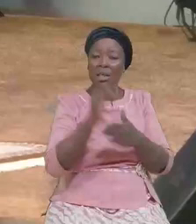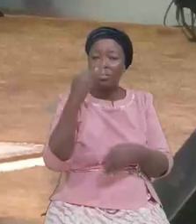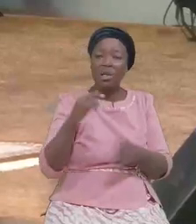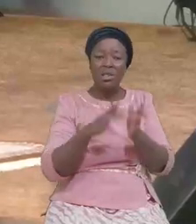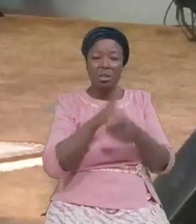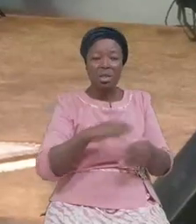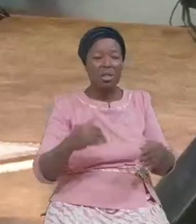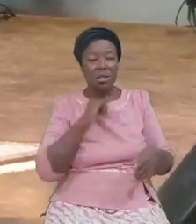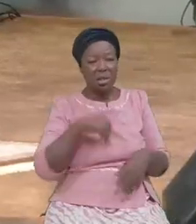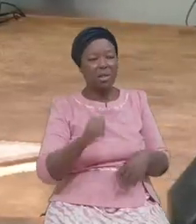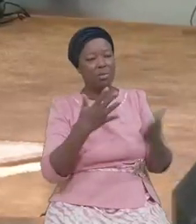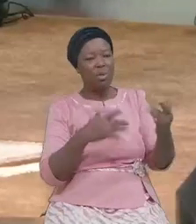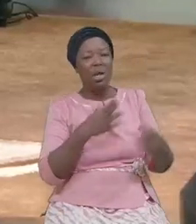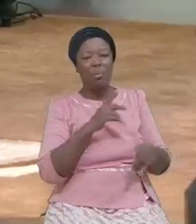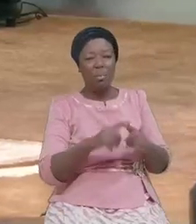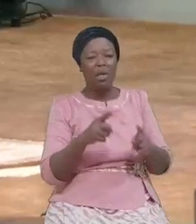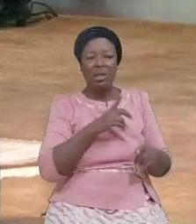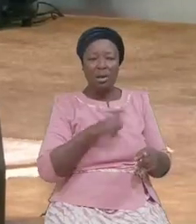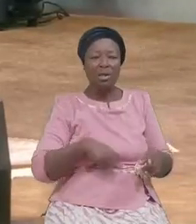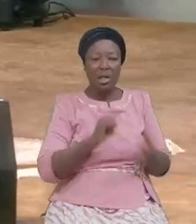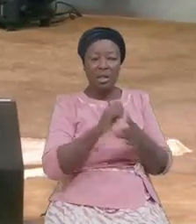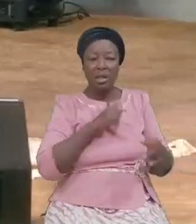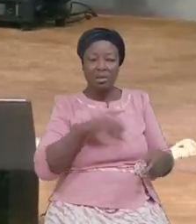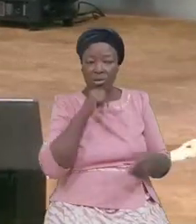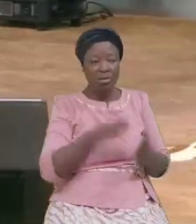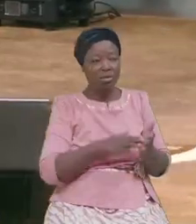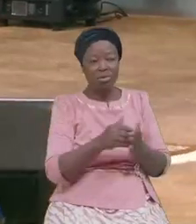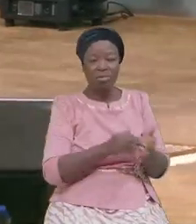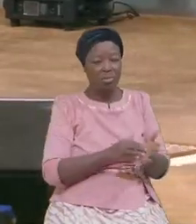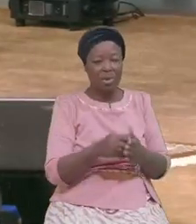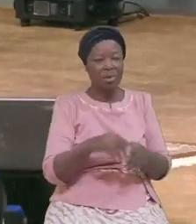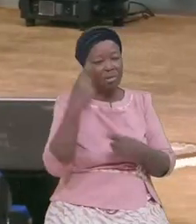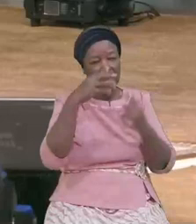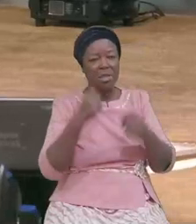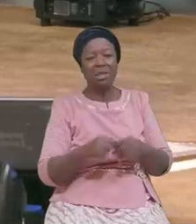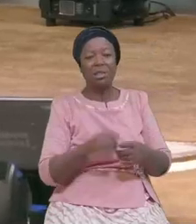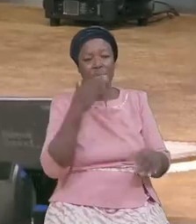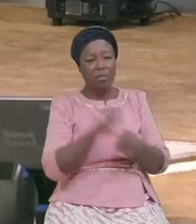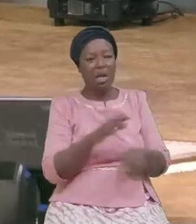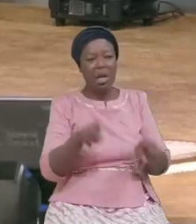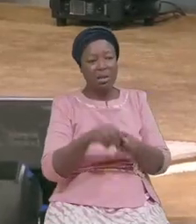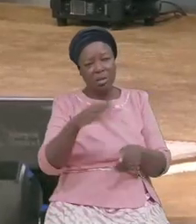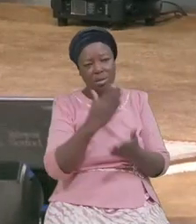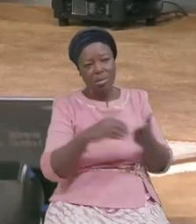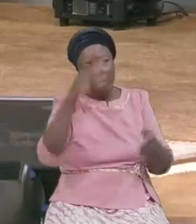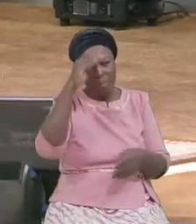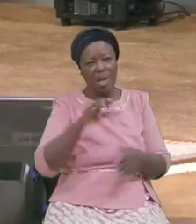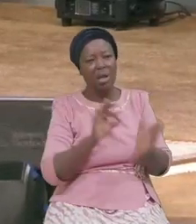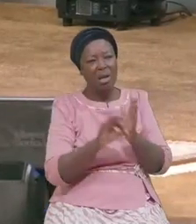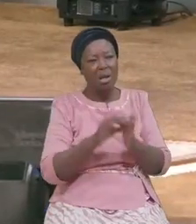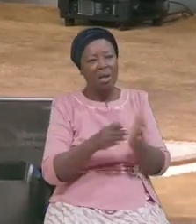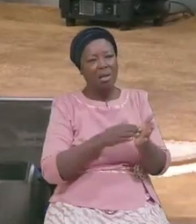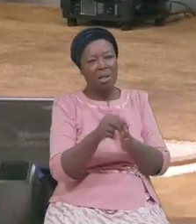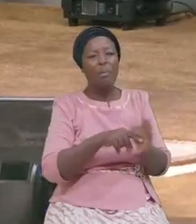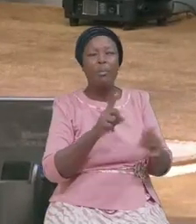Non, c'est pourquoi il n'est pas encore venu. Il ne tarde pas, mais il attend que ceux qui ne sont pas dedans soient dedans avant qu'ils ne viennent. Alors,